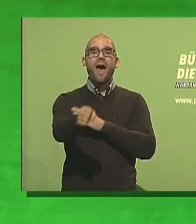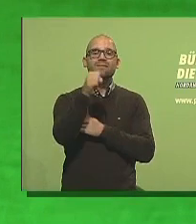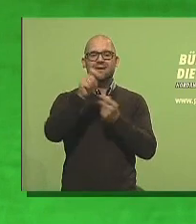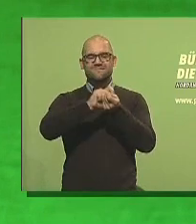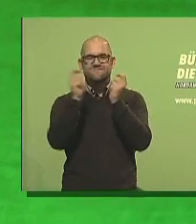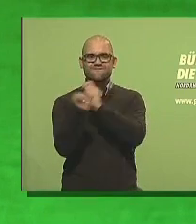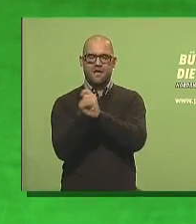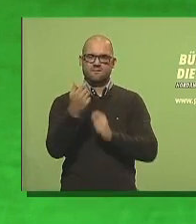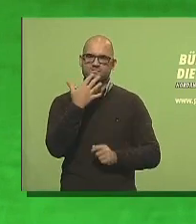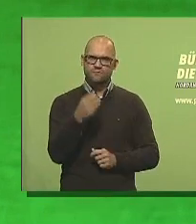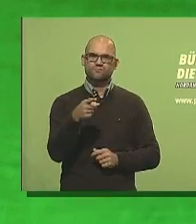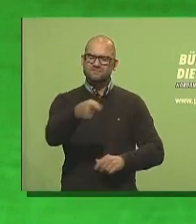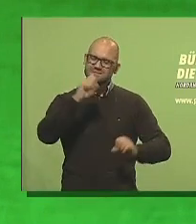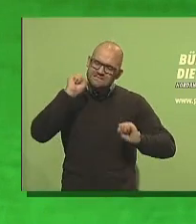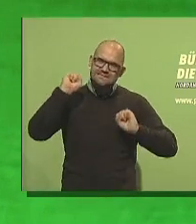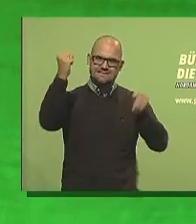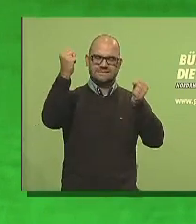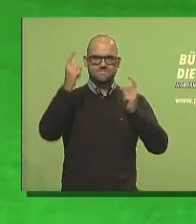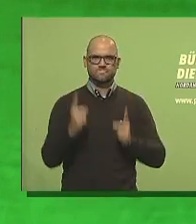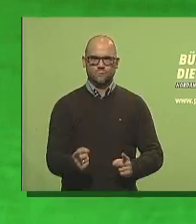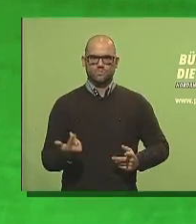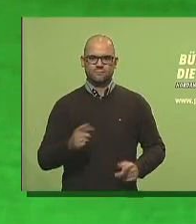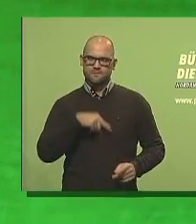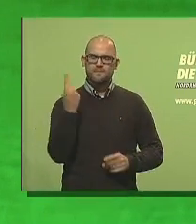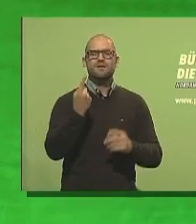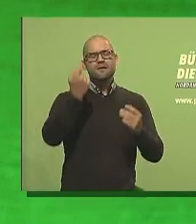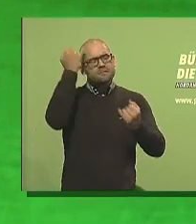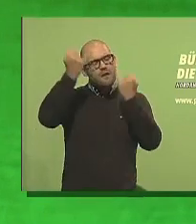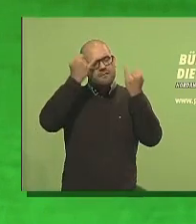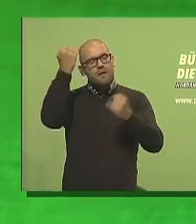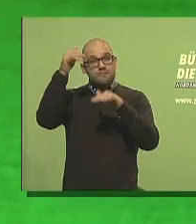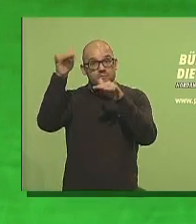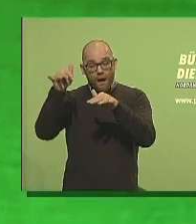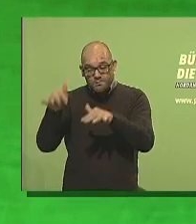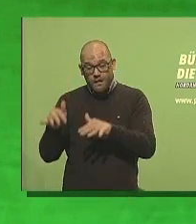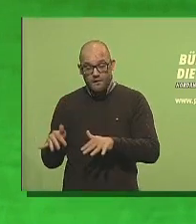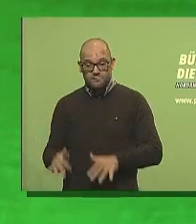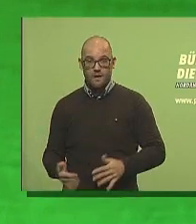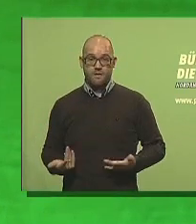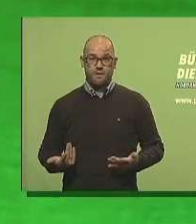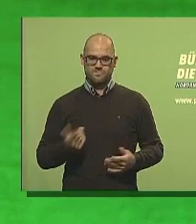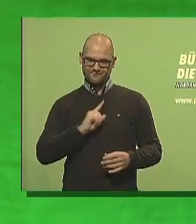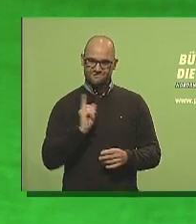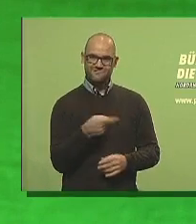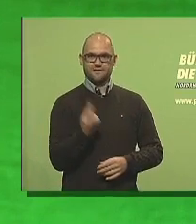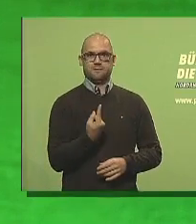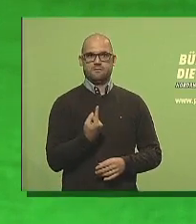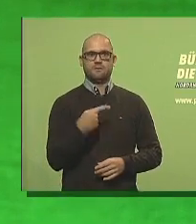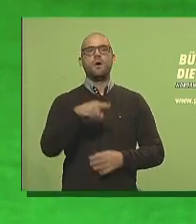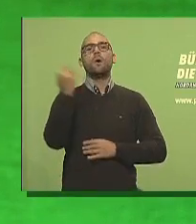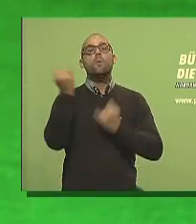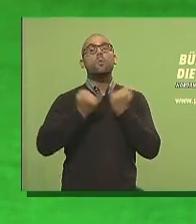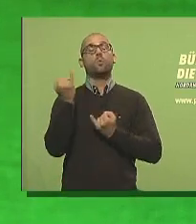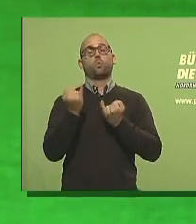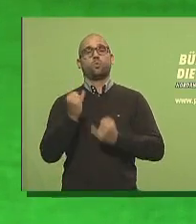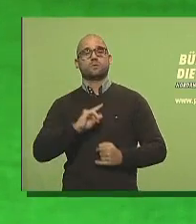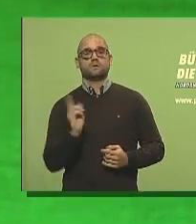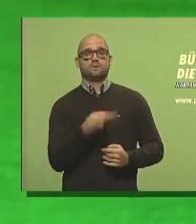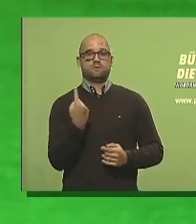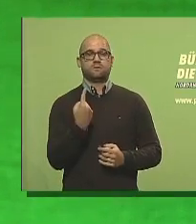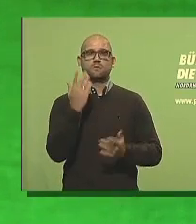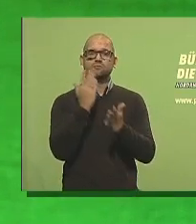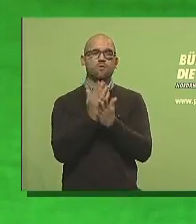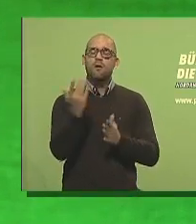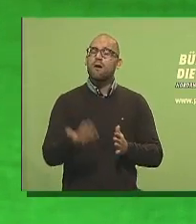an. Dafür haben wir die richtigen Ideen. Übrigens auch deswegen, weil wir die Partei sind, die schon lange und intensiv